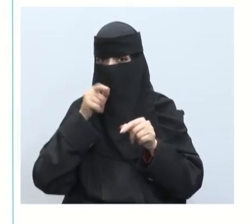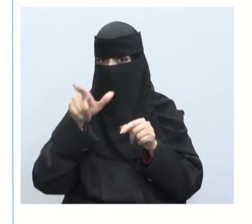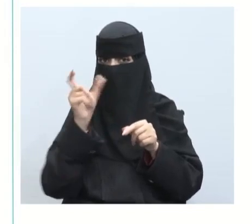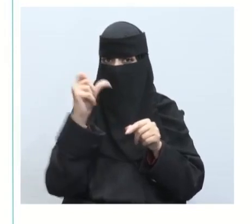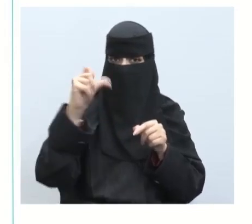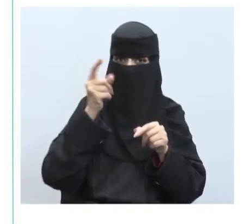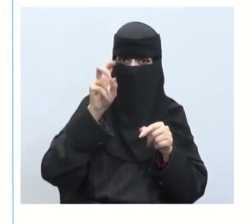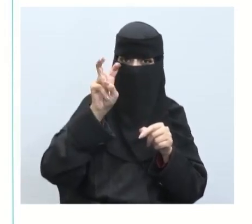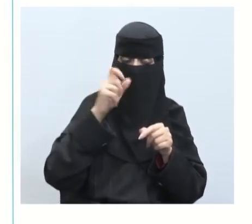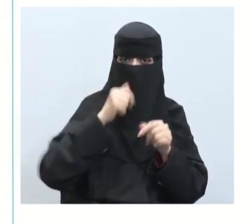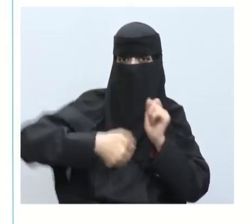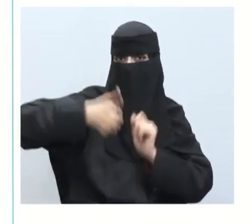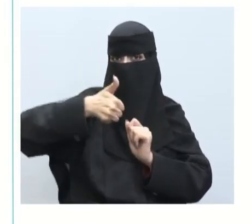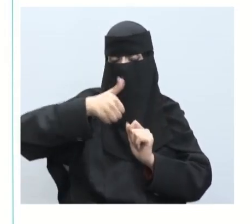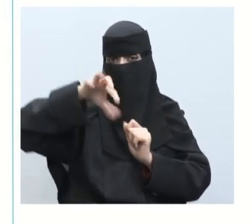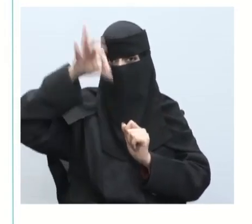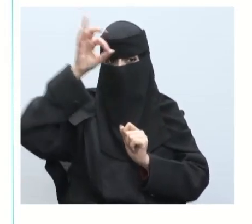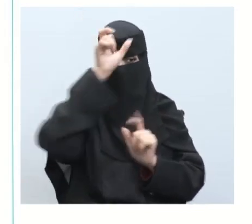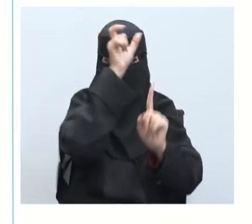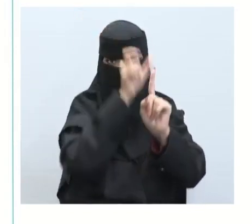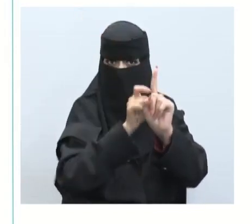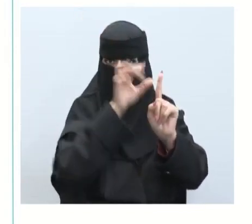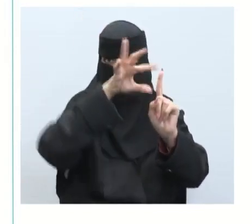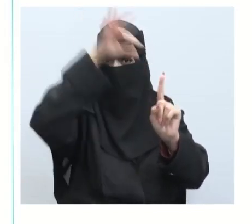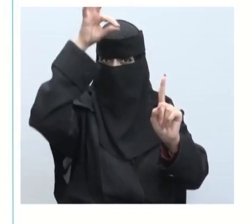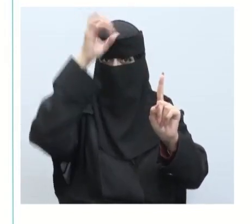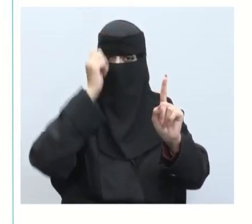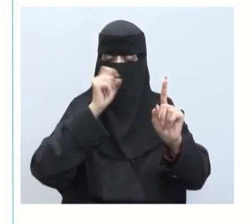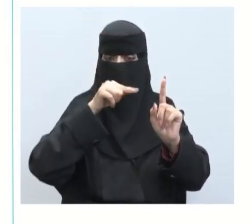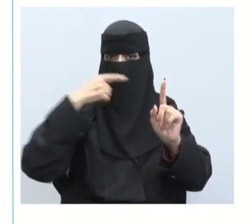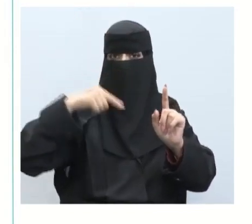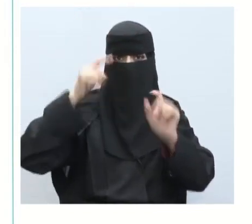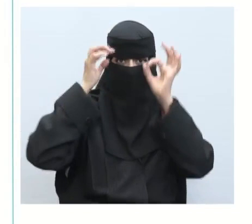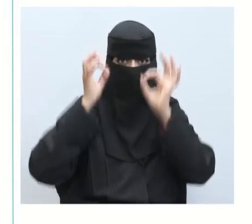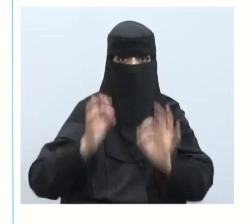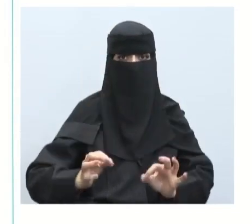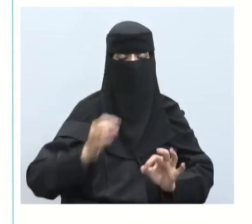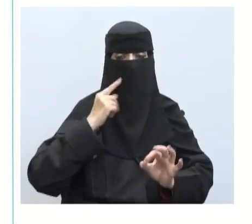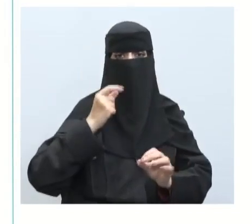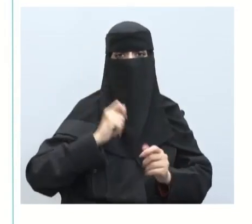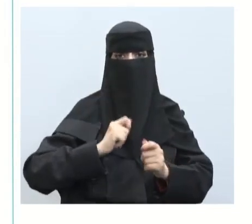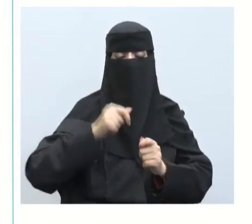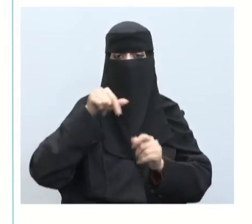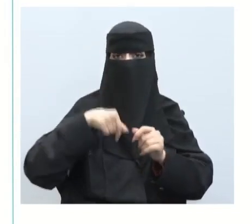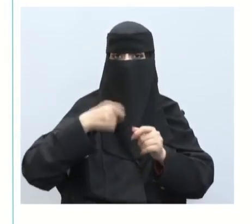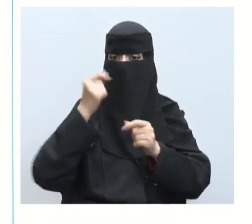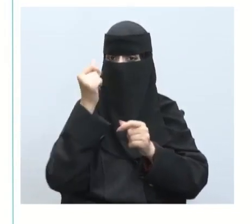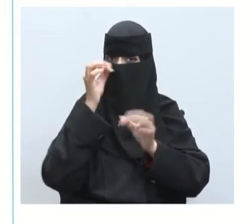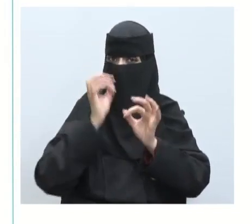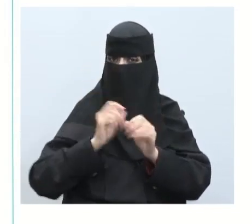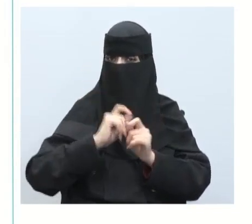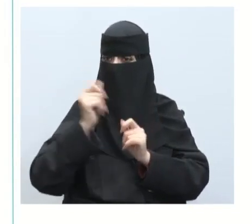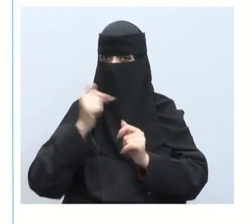هل من الافضل هل من الافضل ان تبحث المنظمه عن مدير يتقيد بالميزانيه